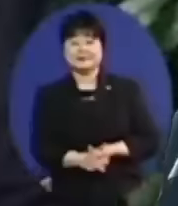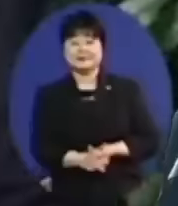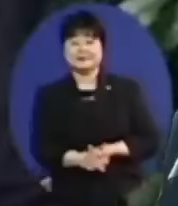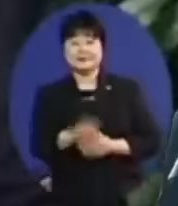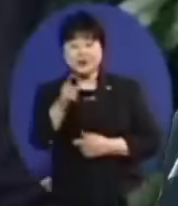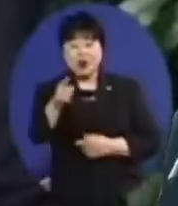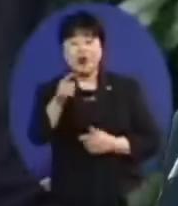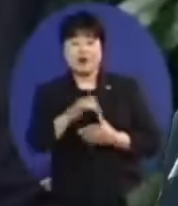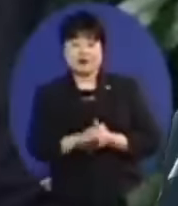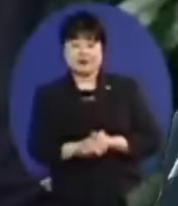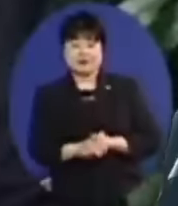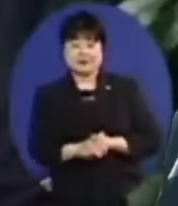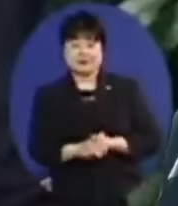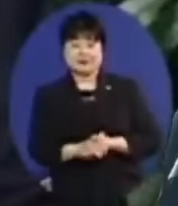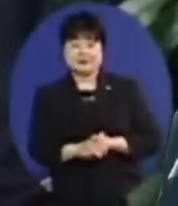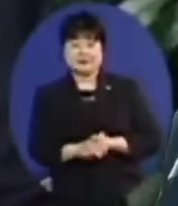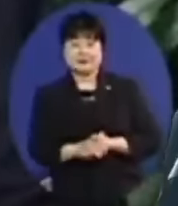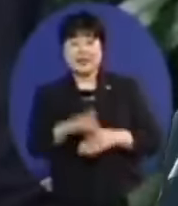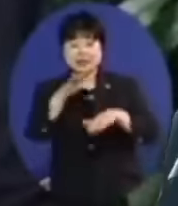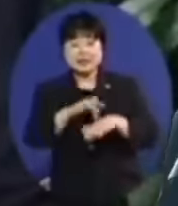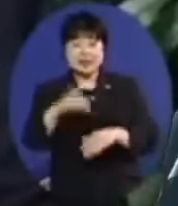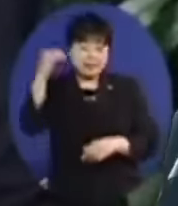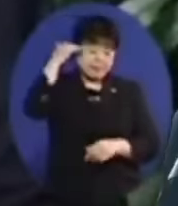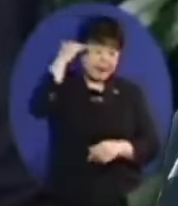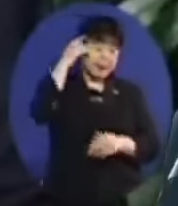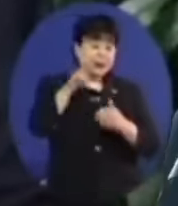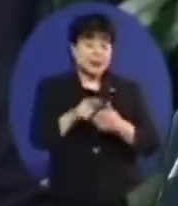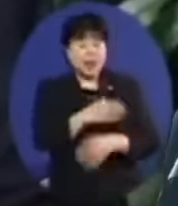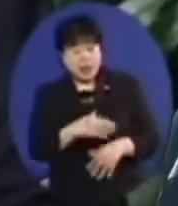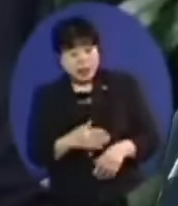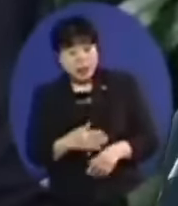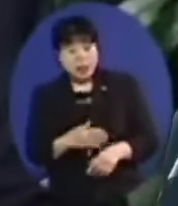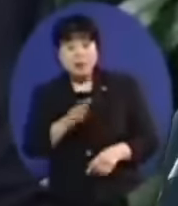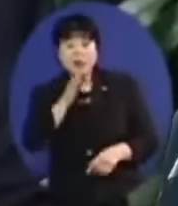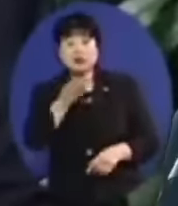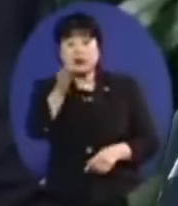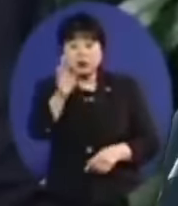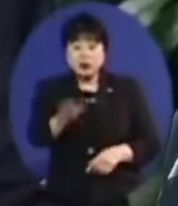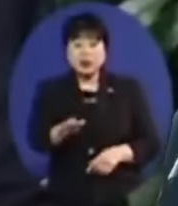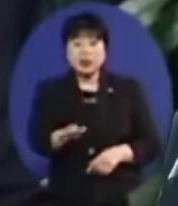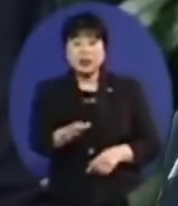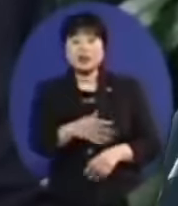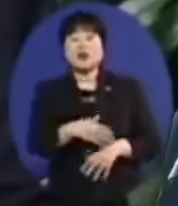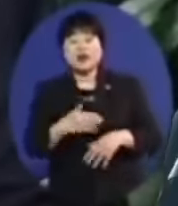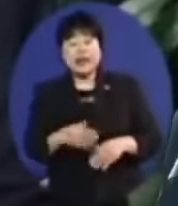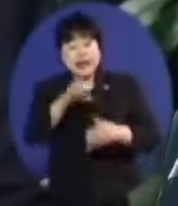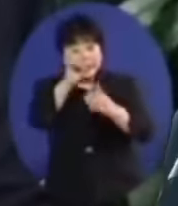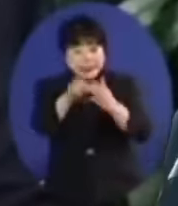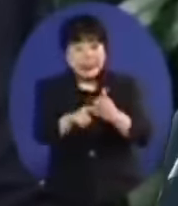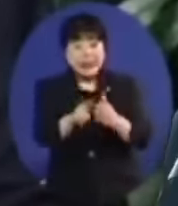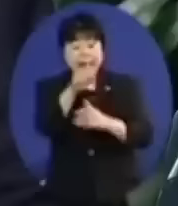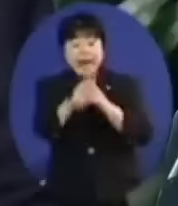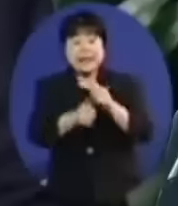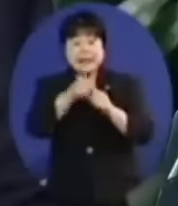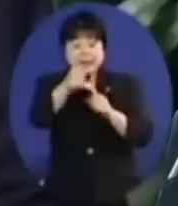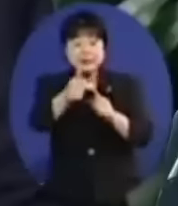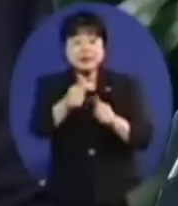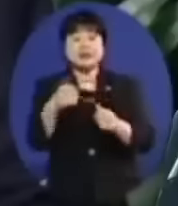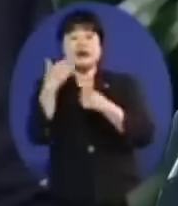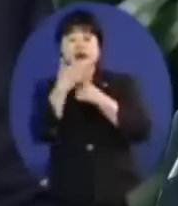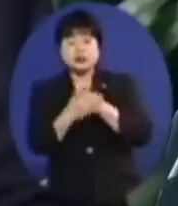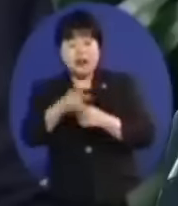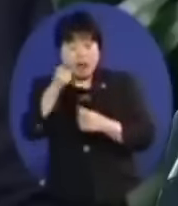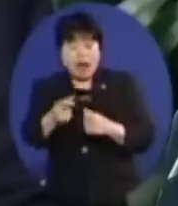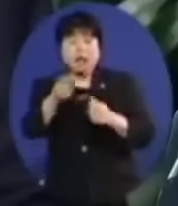네가 사탄의 공격을 받아서 약하지만은 네가 약할 때 내 은혜가 더